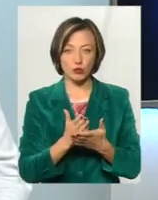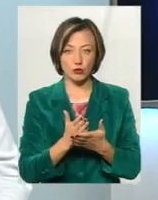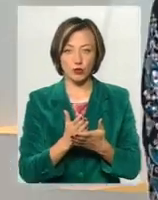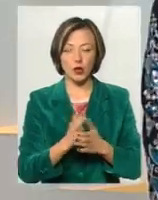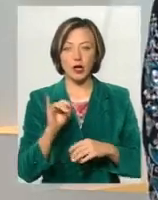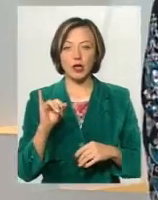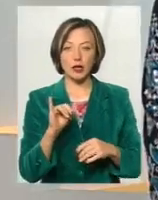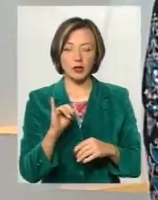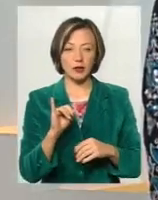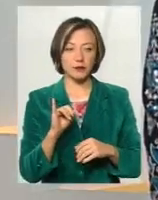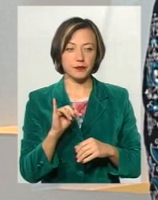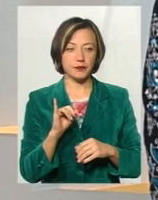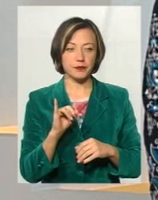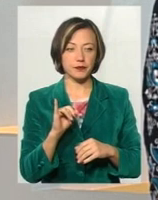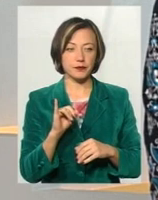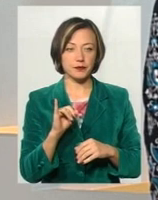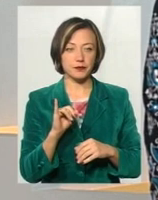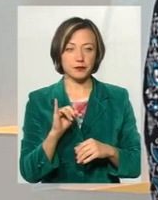І